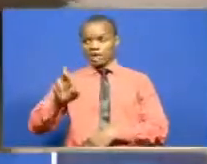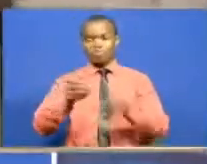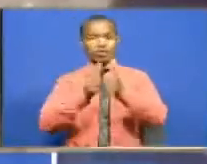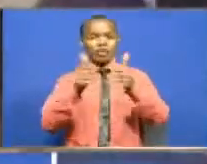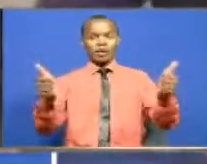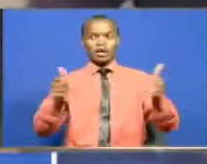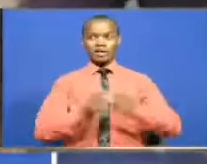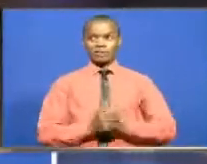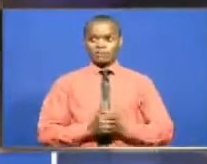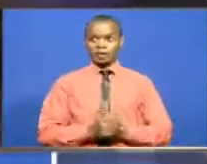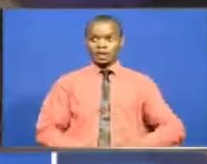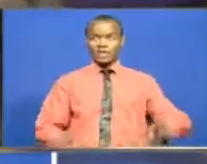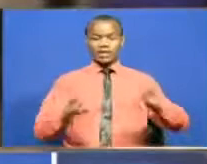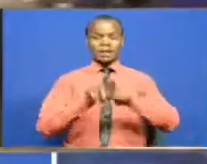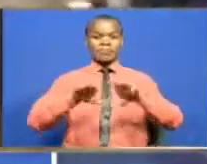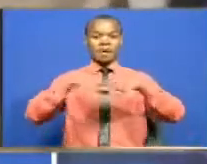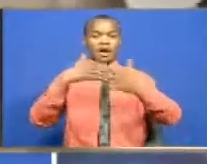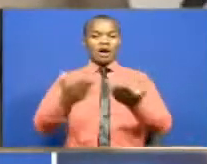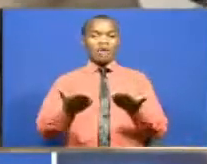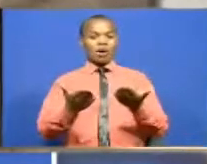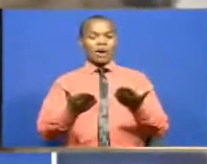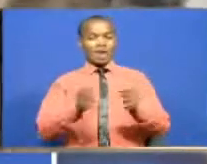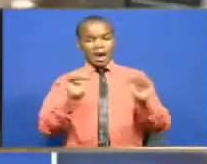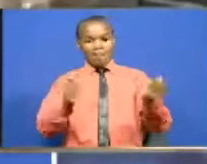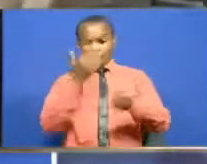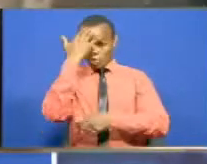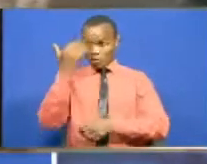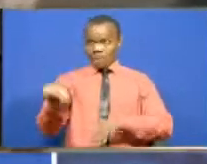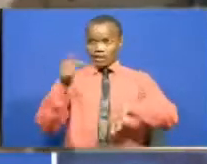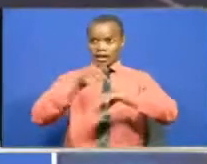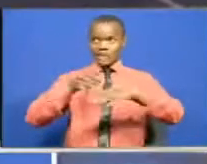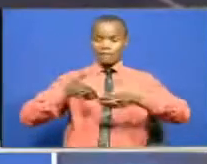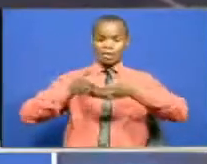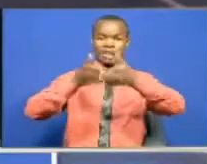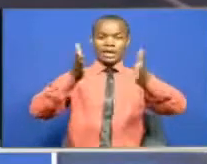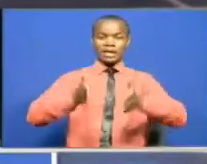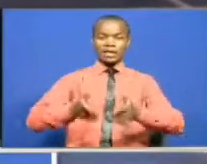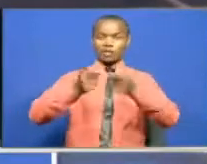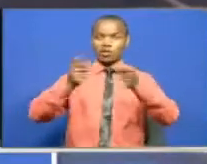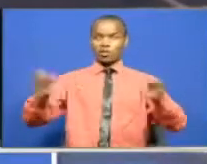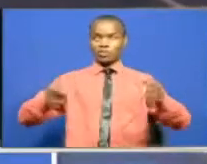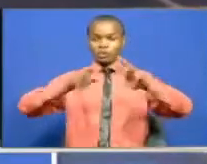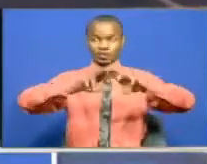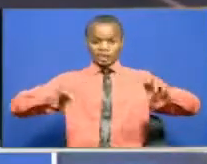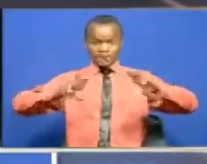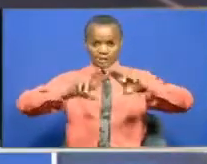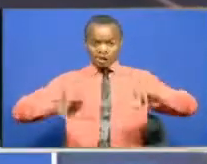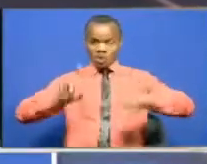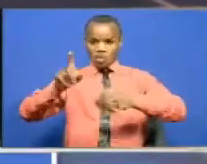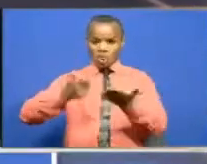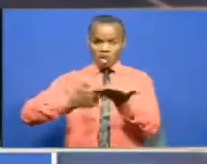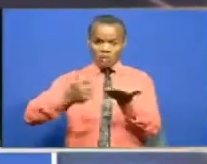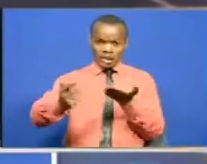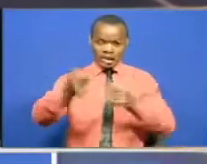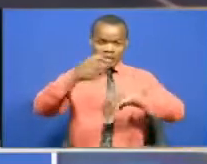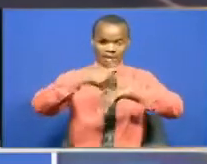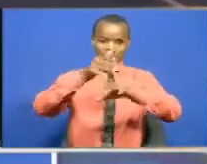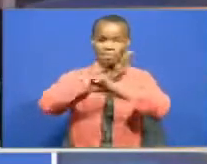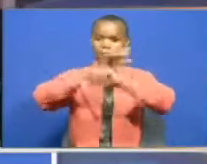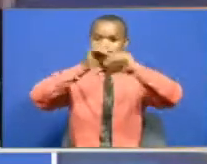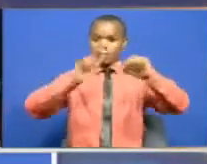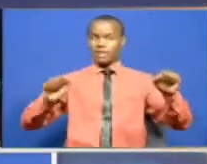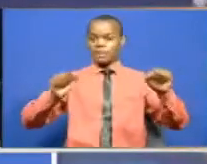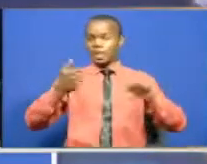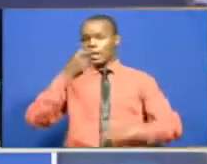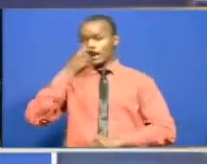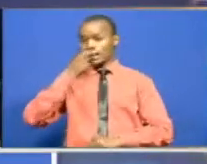Masaibu ya mwanasiasa huyo kutoka Tanzania yanatokana na msako dhidi ya viongozi wa upinzani nchini Tanzania wiki moja baada ya Rais John Pombe